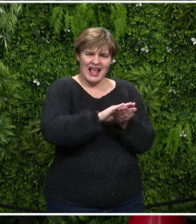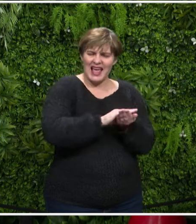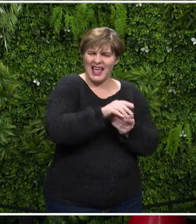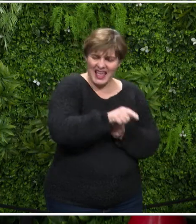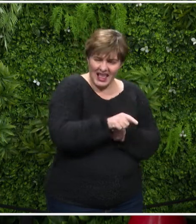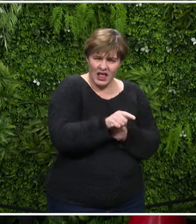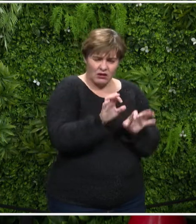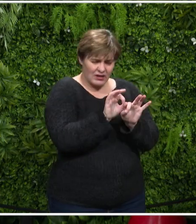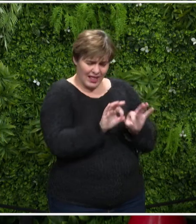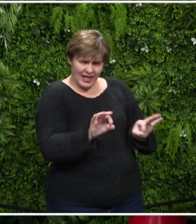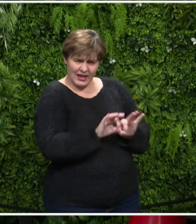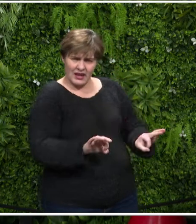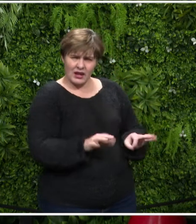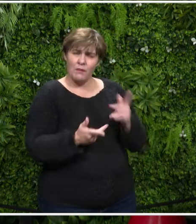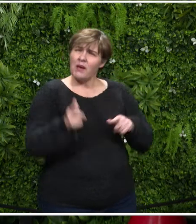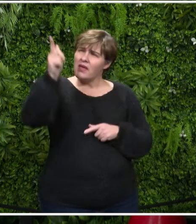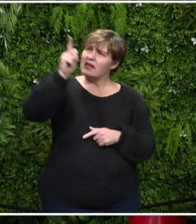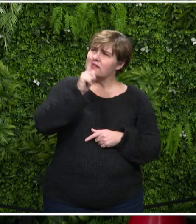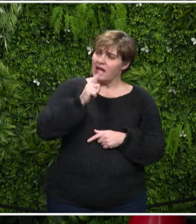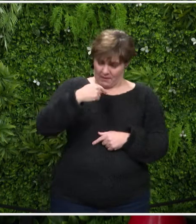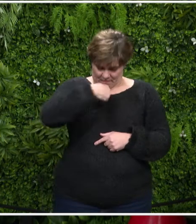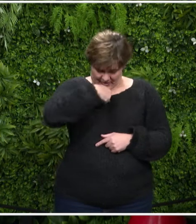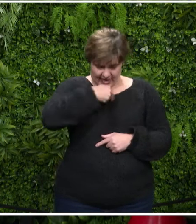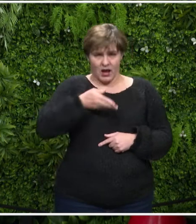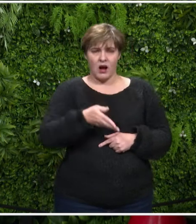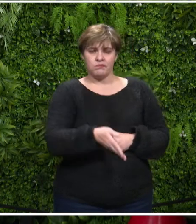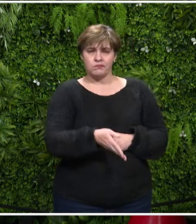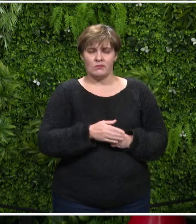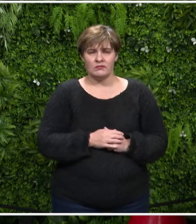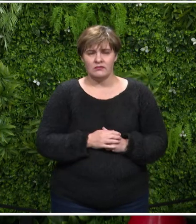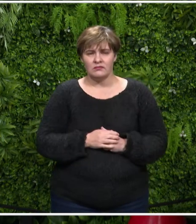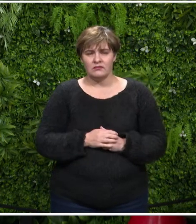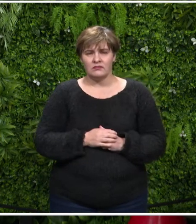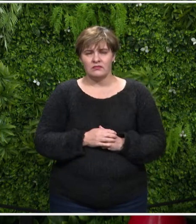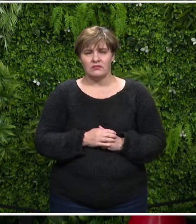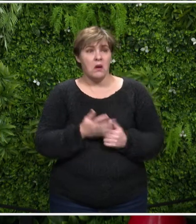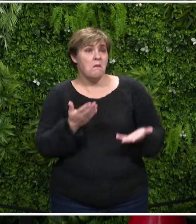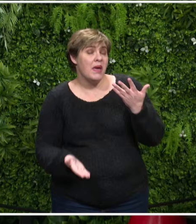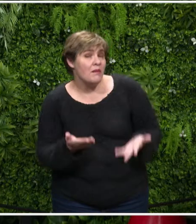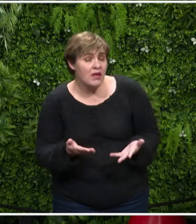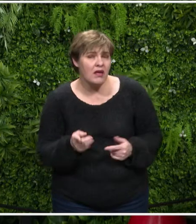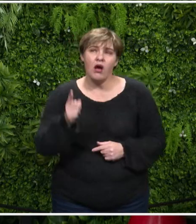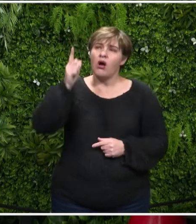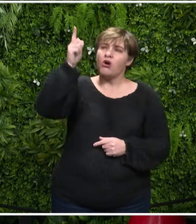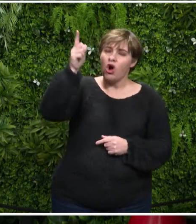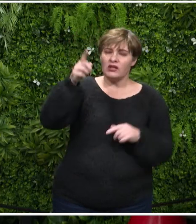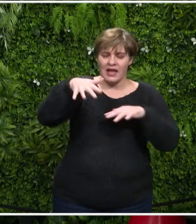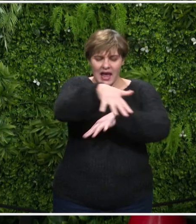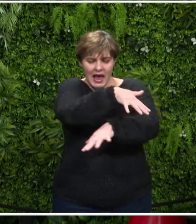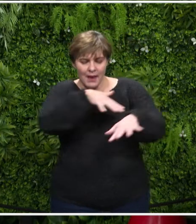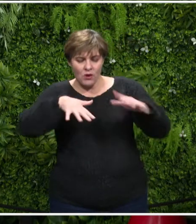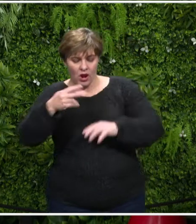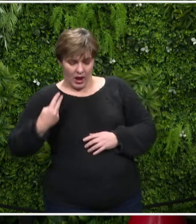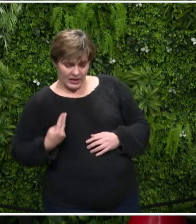clay. Wat is die kans dat hy sê dit is ek? En dan verder, wat is die kans dat God